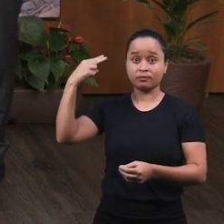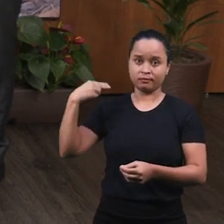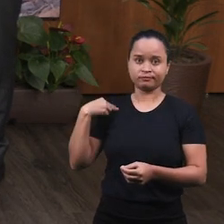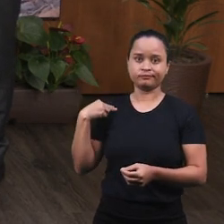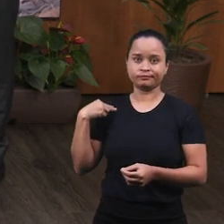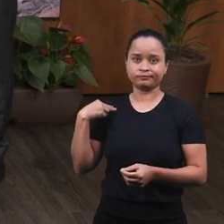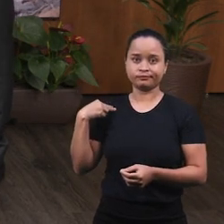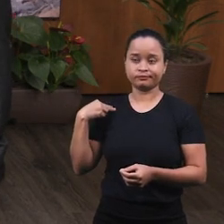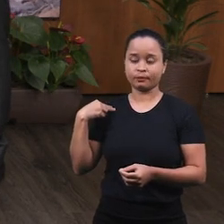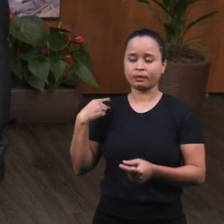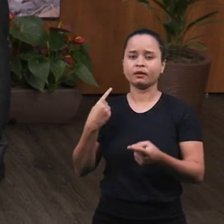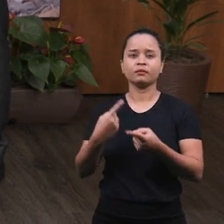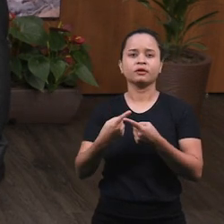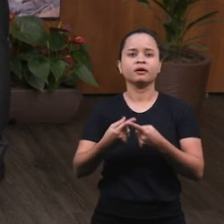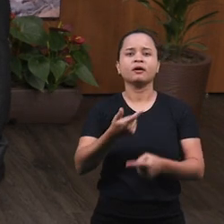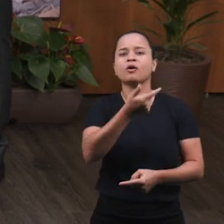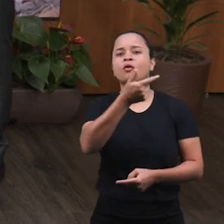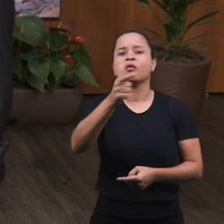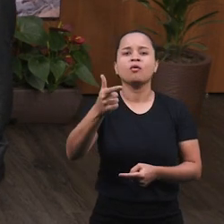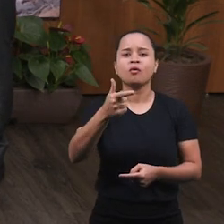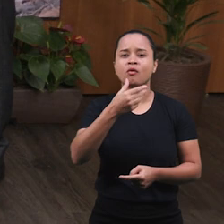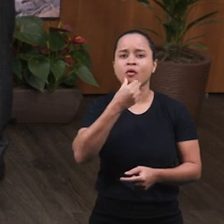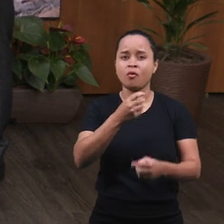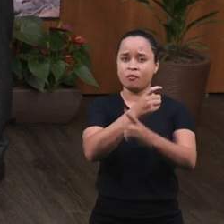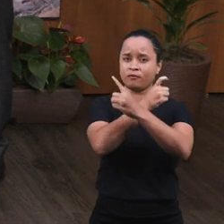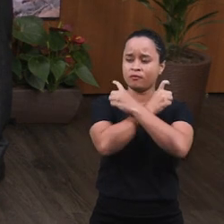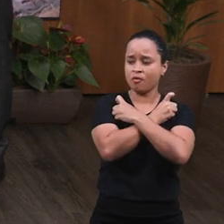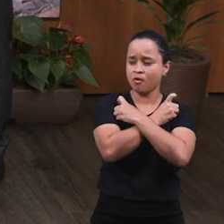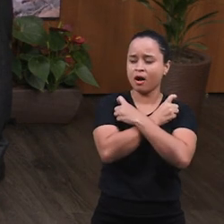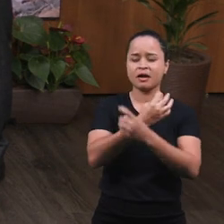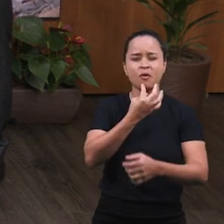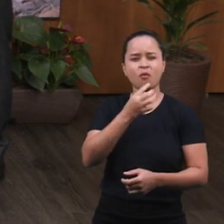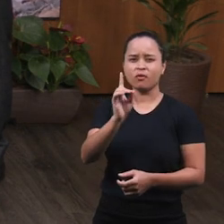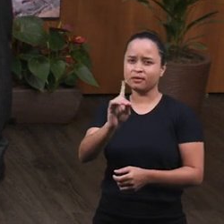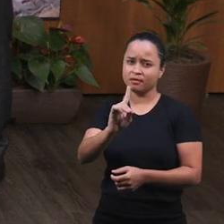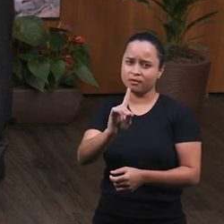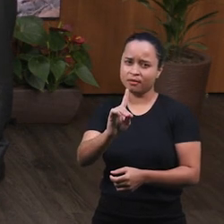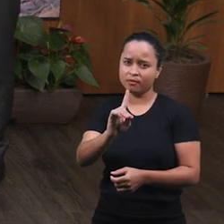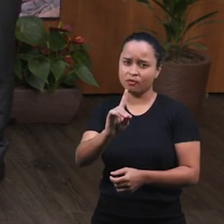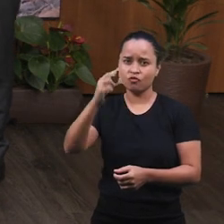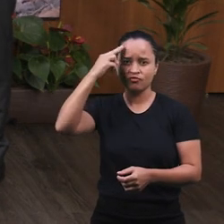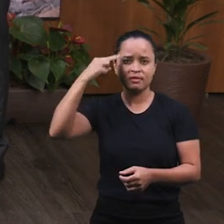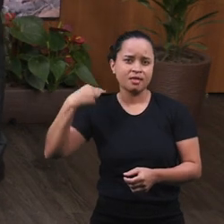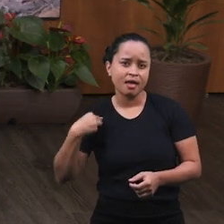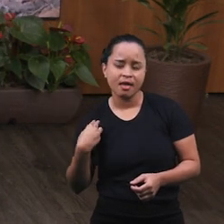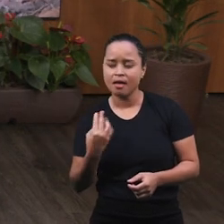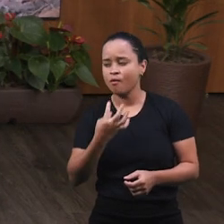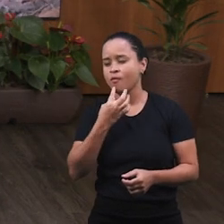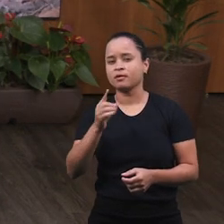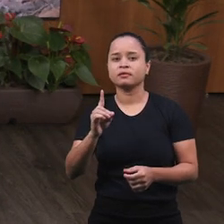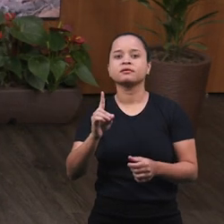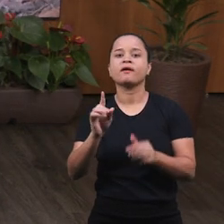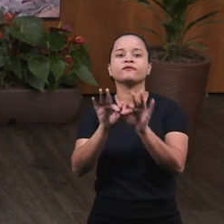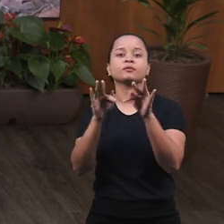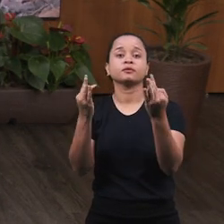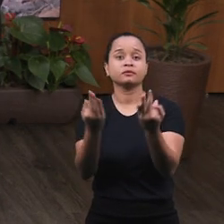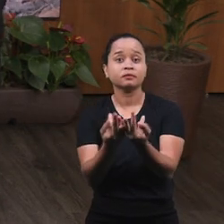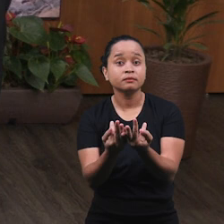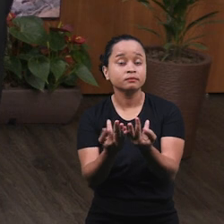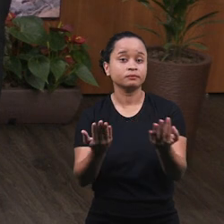Un autre pharaon est venu après, qui n'a pas connu Joseph, sa famille. Le peuple